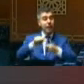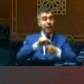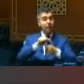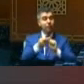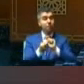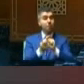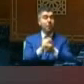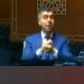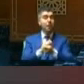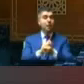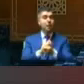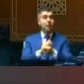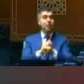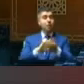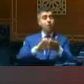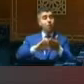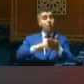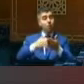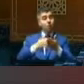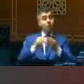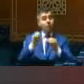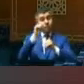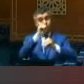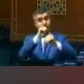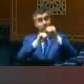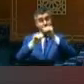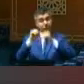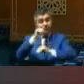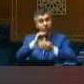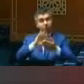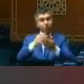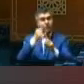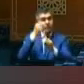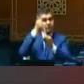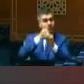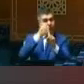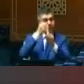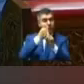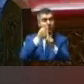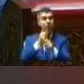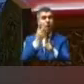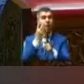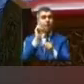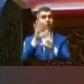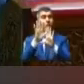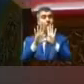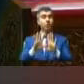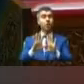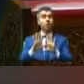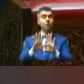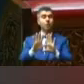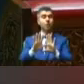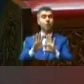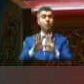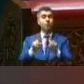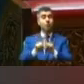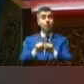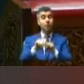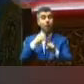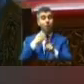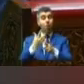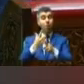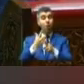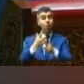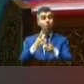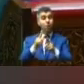عندك إعداد لهذا التغيير. بدا كنشتغلوا من 2010. هذه ليست مفروضة علينا من أي